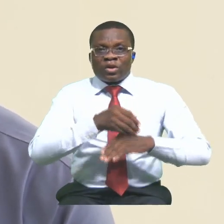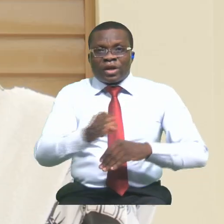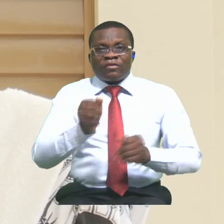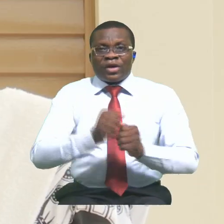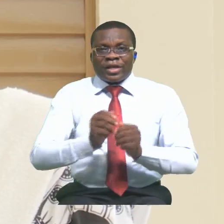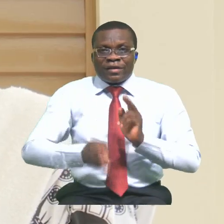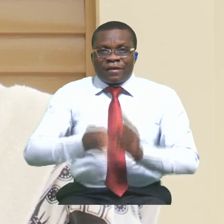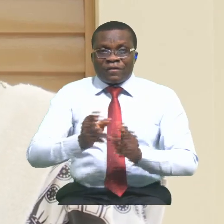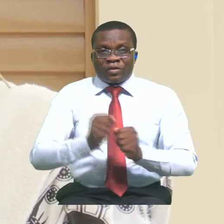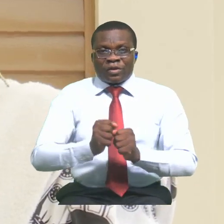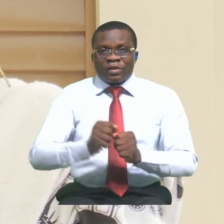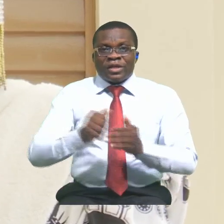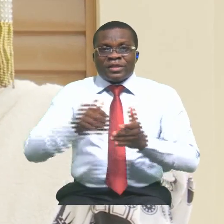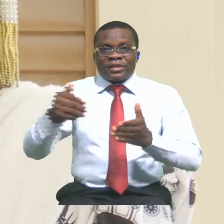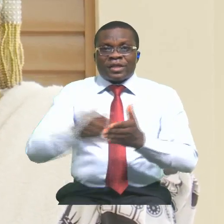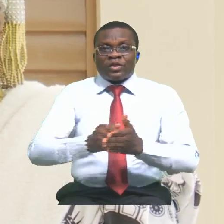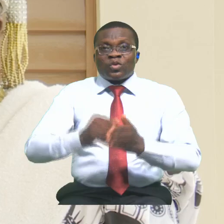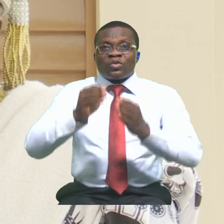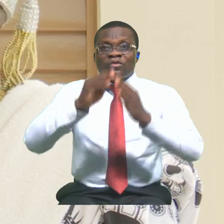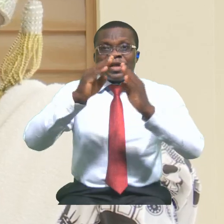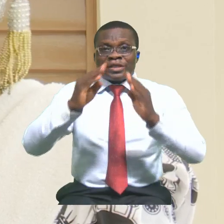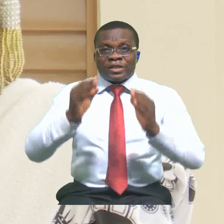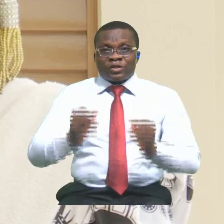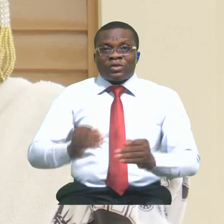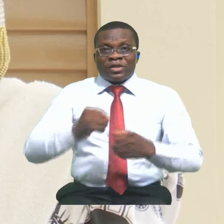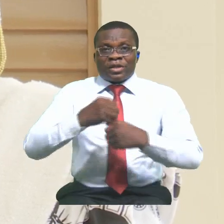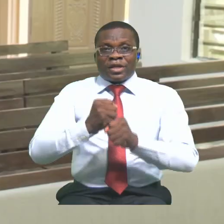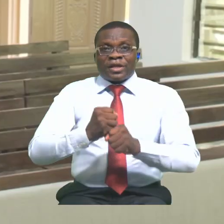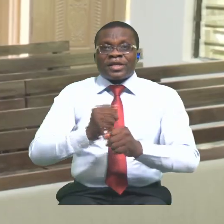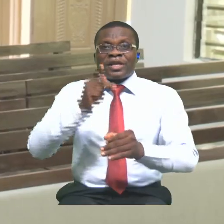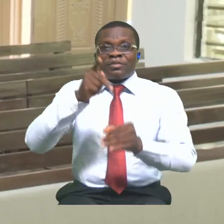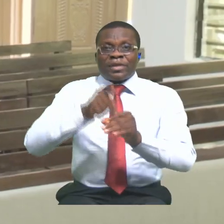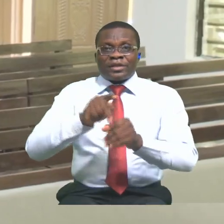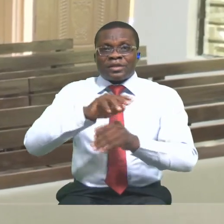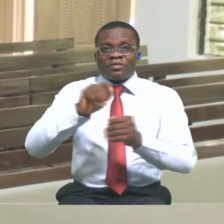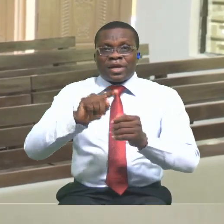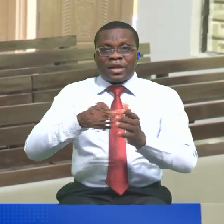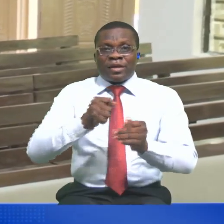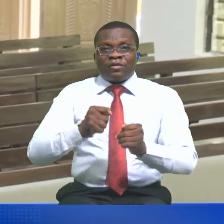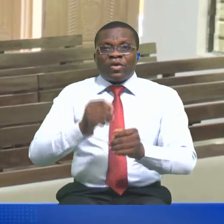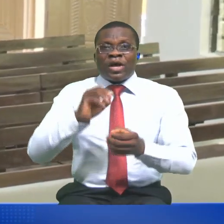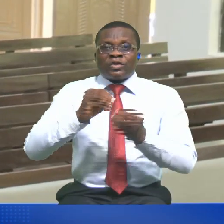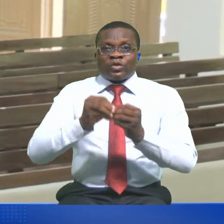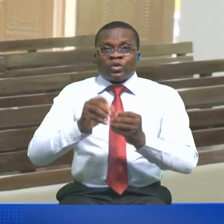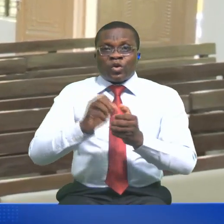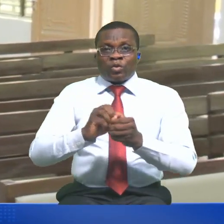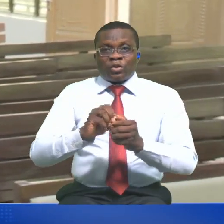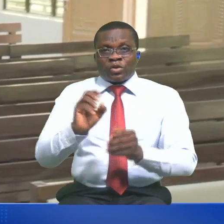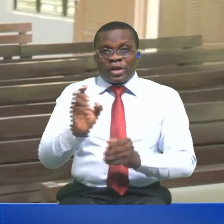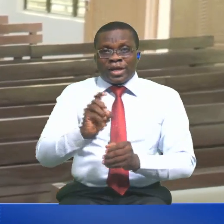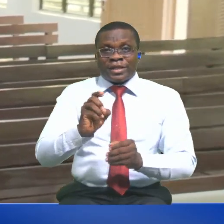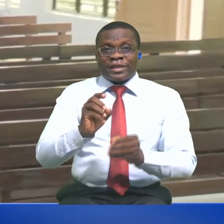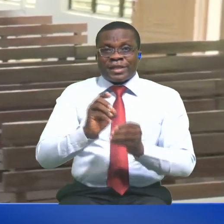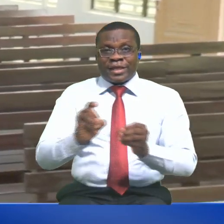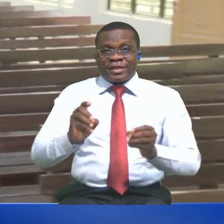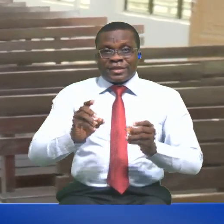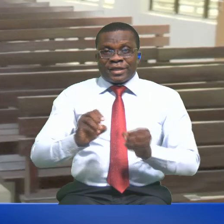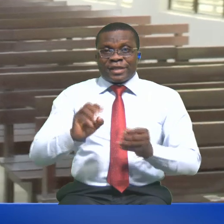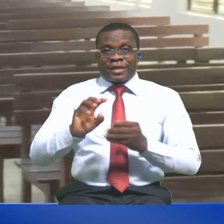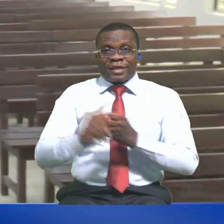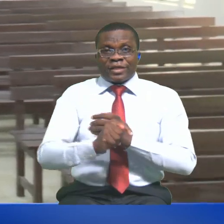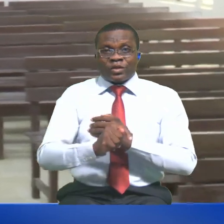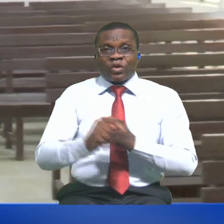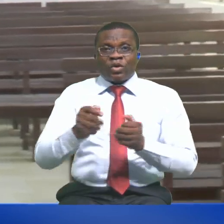diligence. Cette nouvelle juridiction ainsi créée participe tout à la fois de l'effectivité de la décentralisation, mais aussi